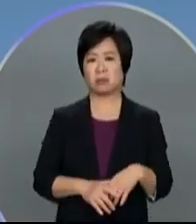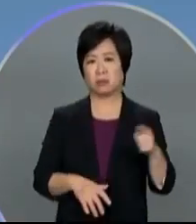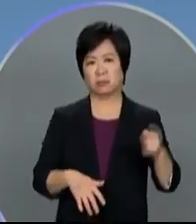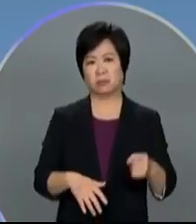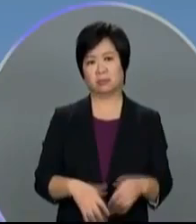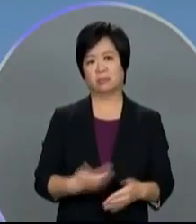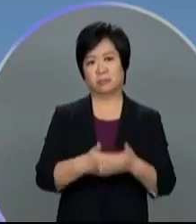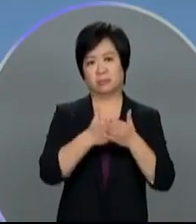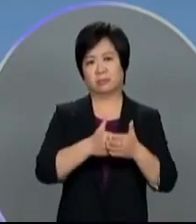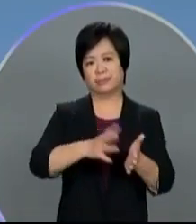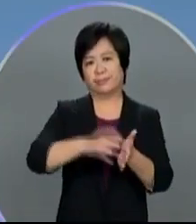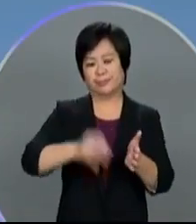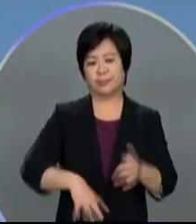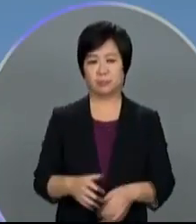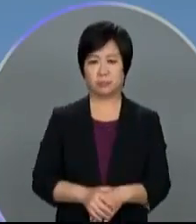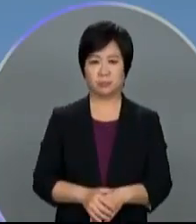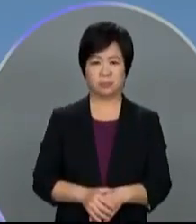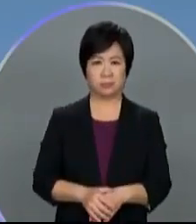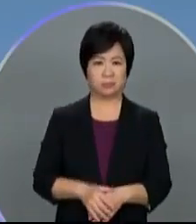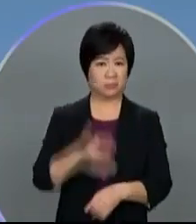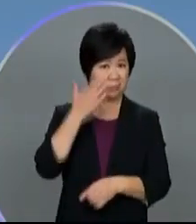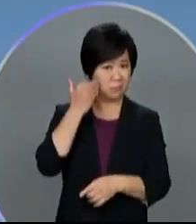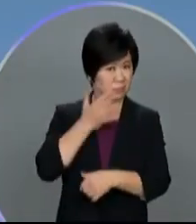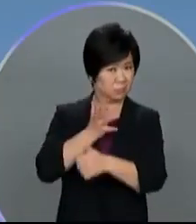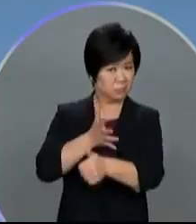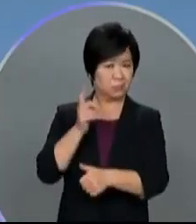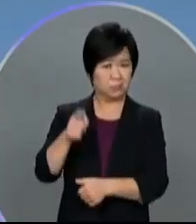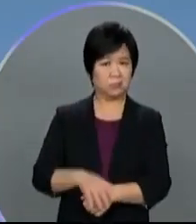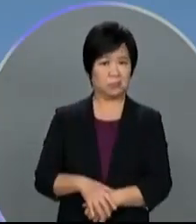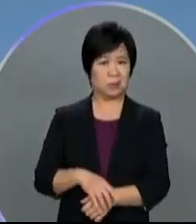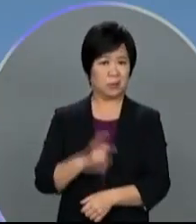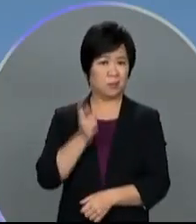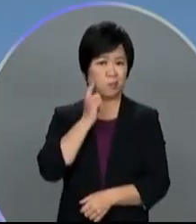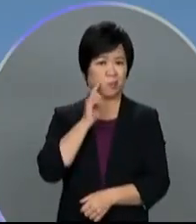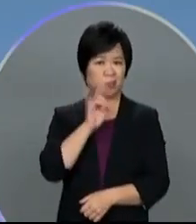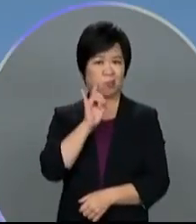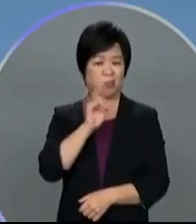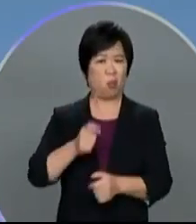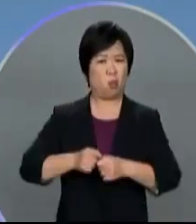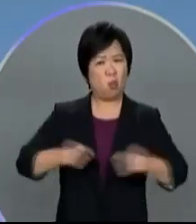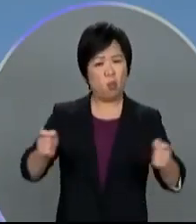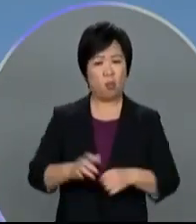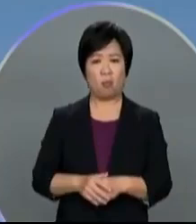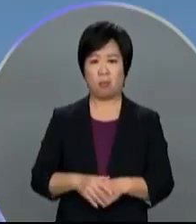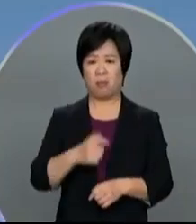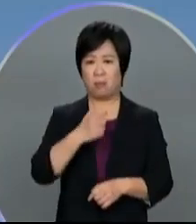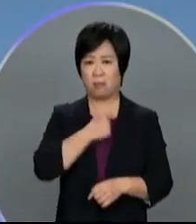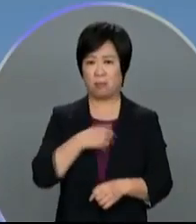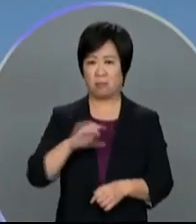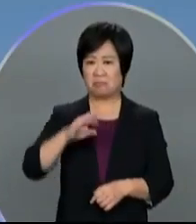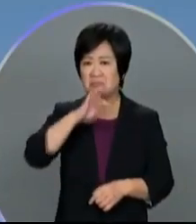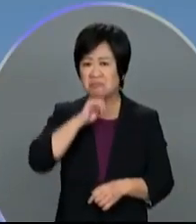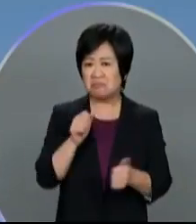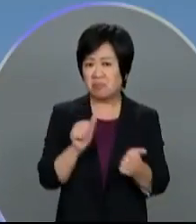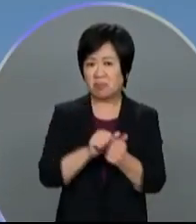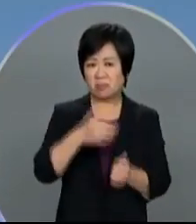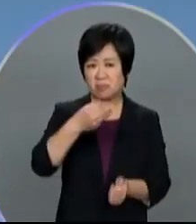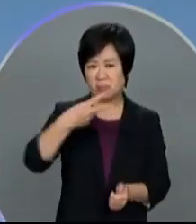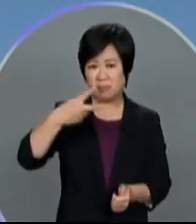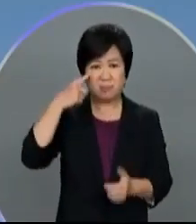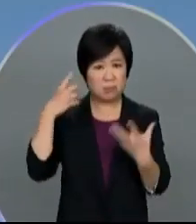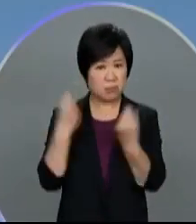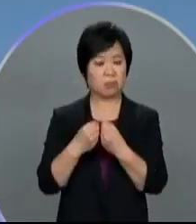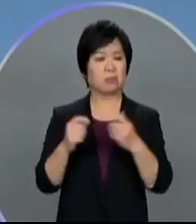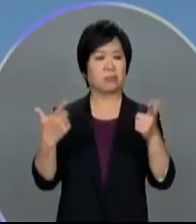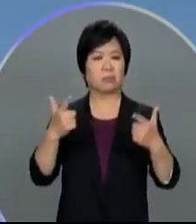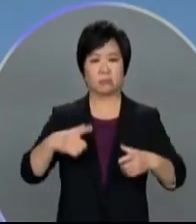了。国民党到底要77欺人多久？中华民国要万岁，靠的不是92共识，靠的是